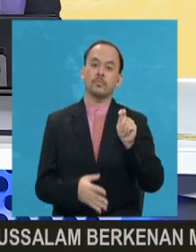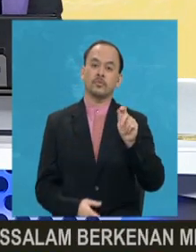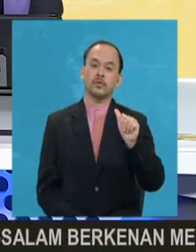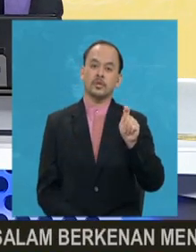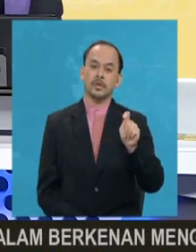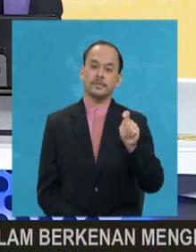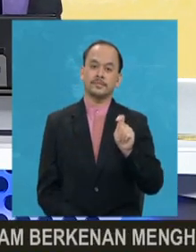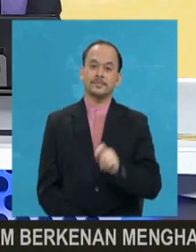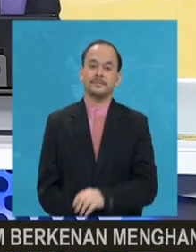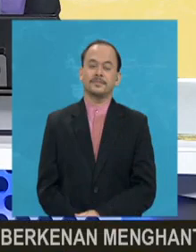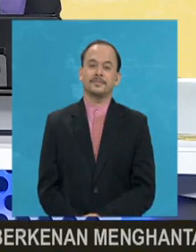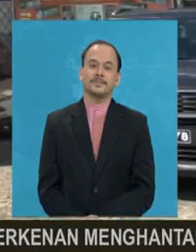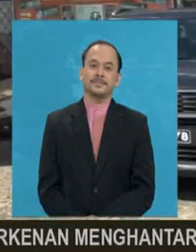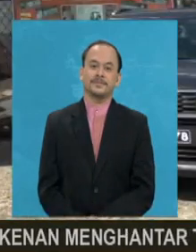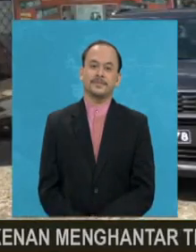putar